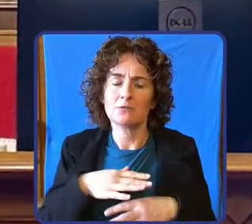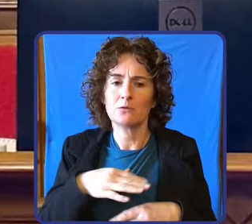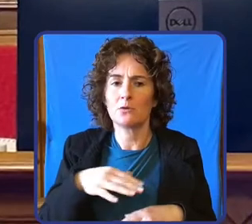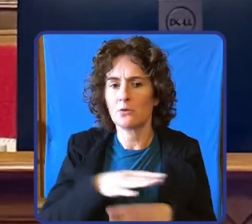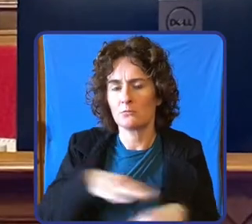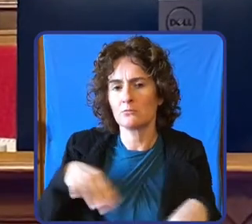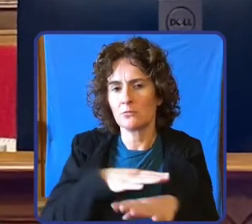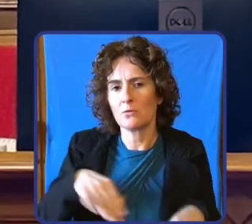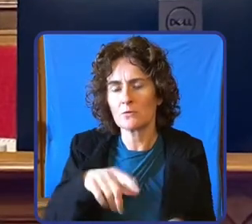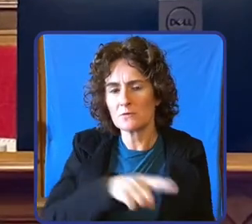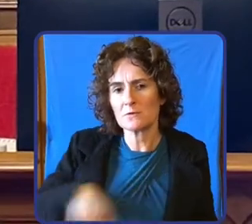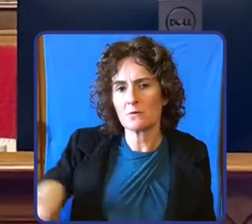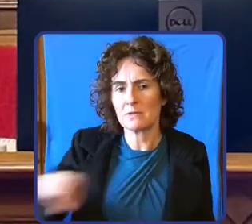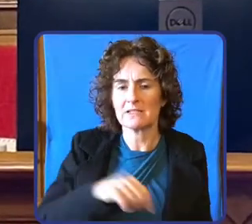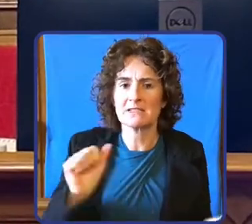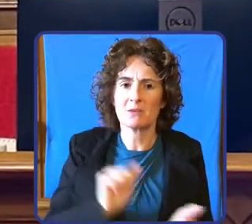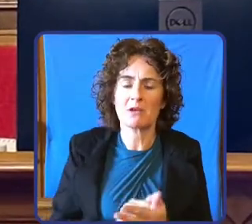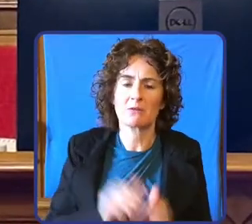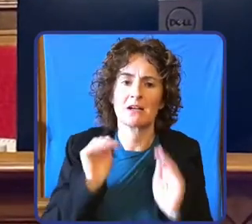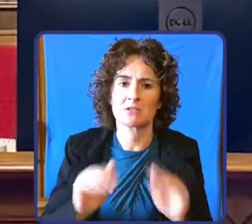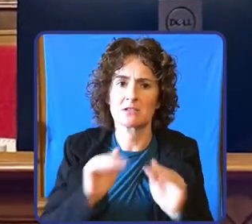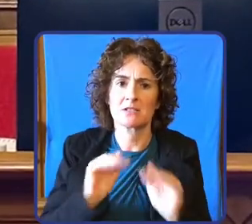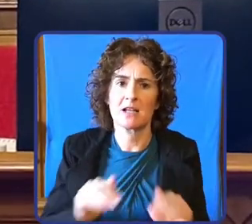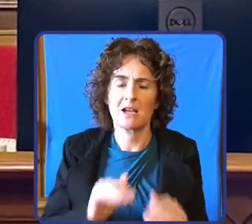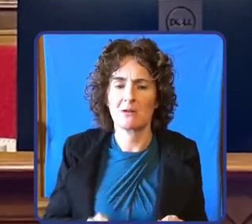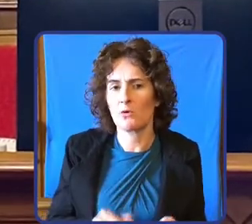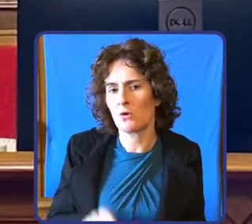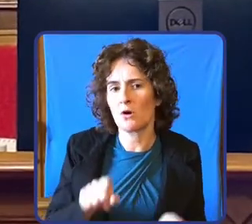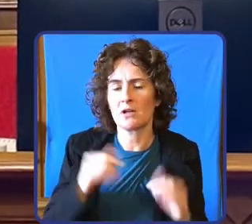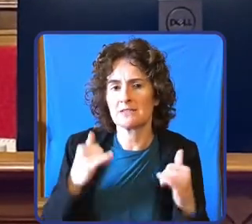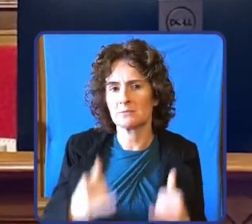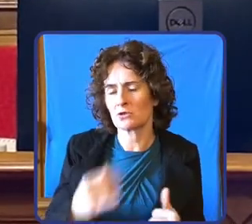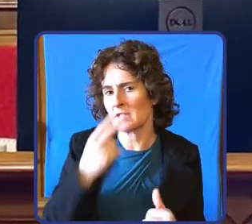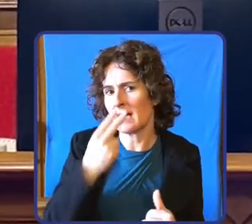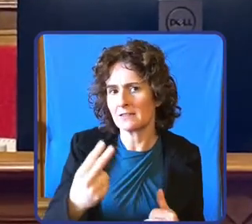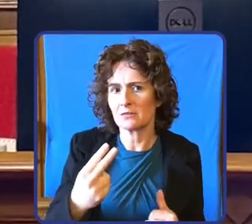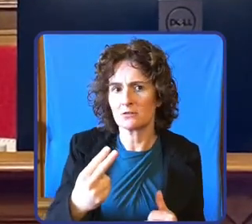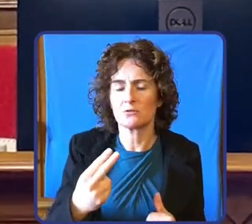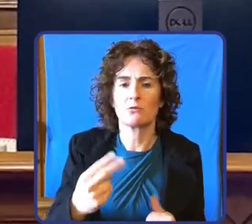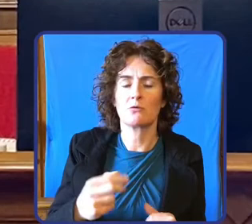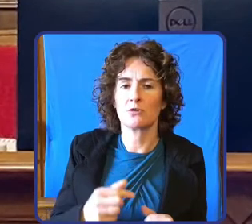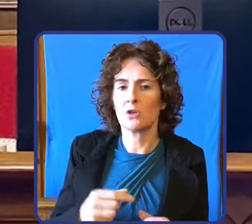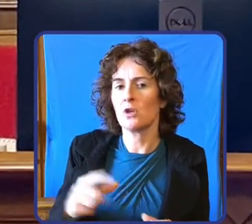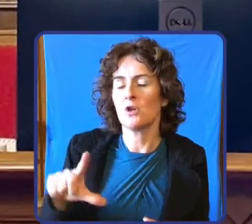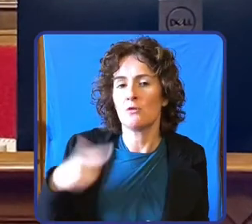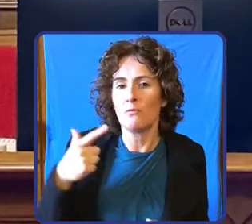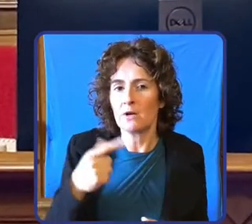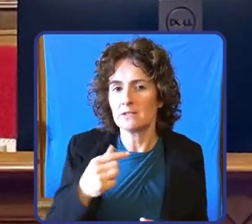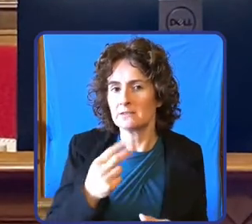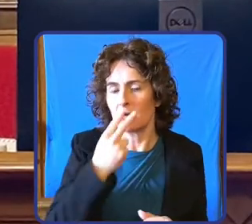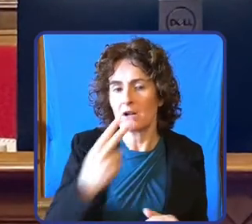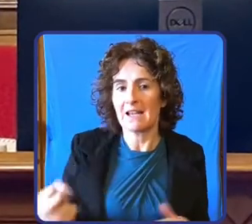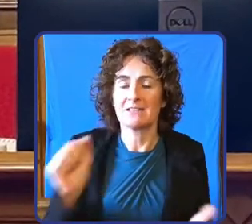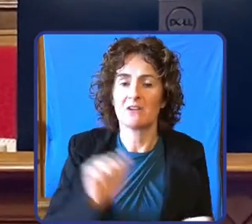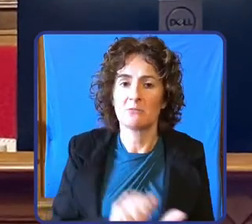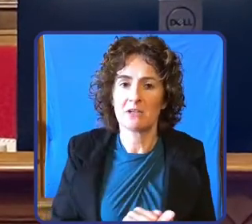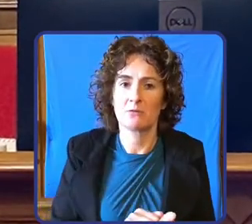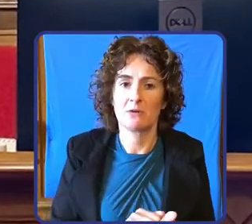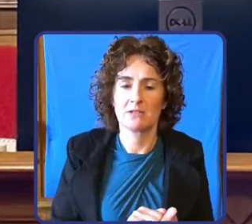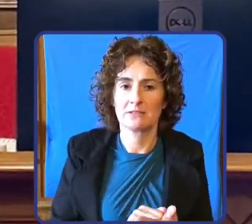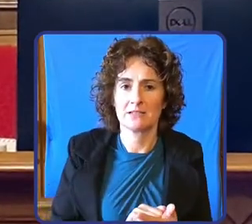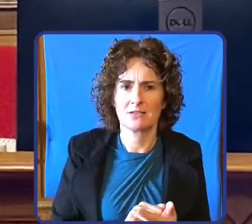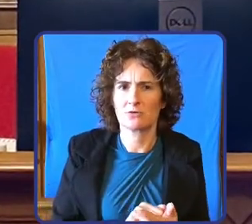hát szemmel láthatólag támogatott látványberuházásokat. Én nem látom, hogy mi az ebben a költségvetésben, amit ön látványberuházásnak